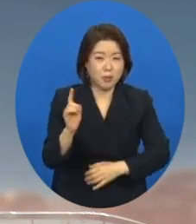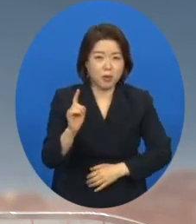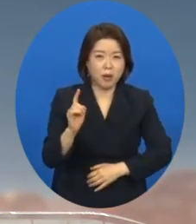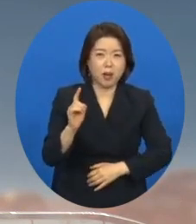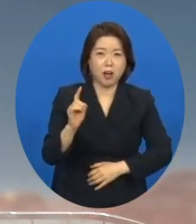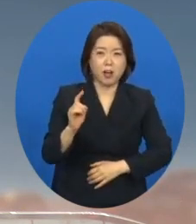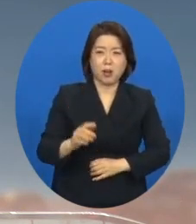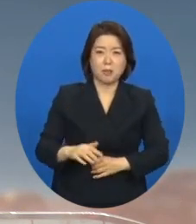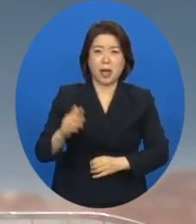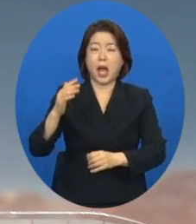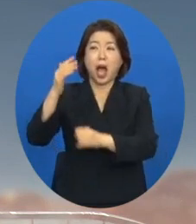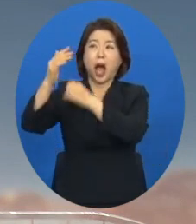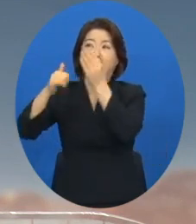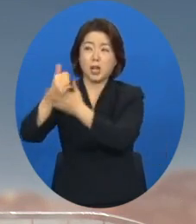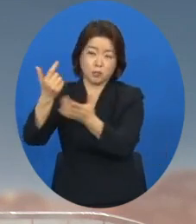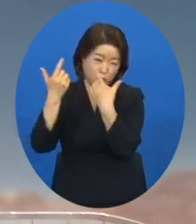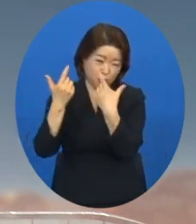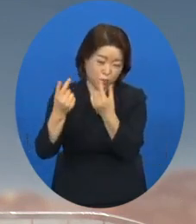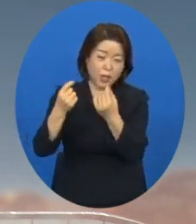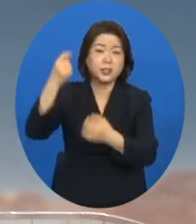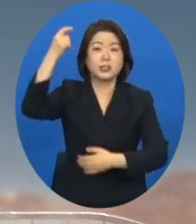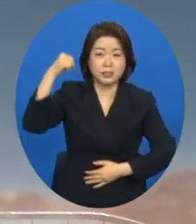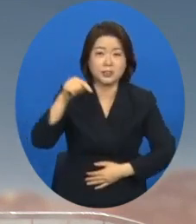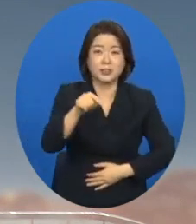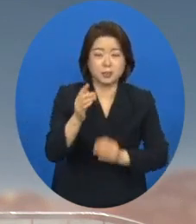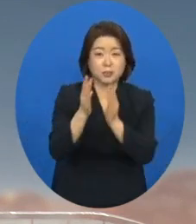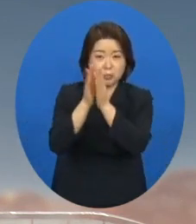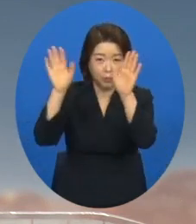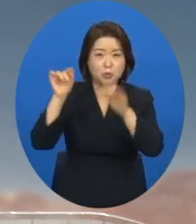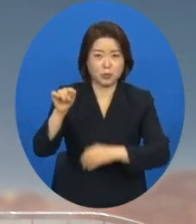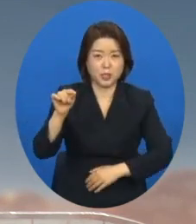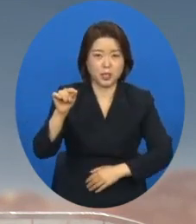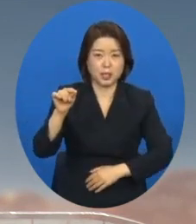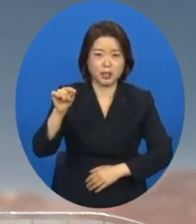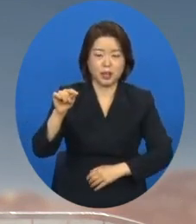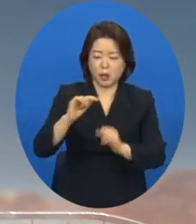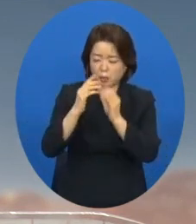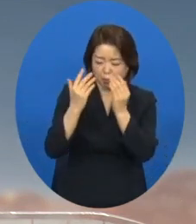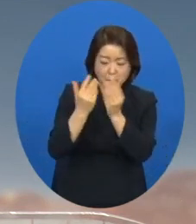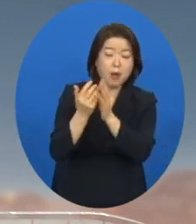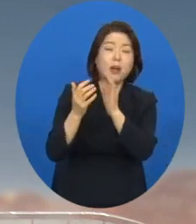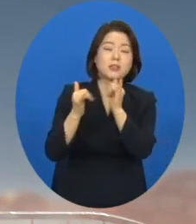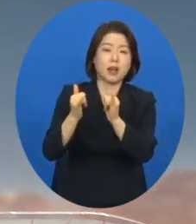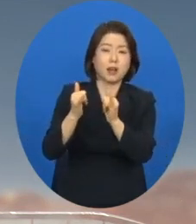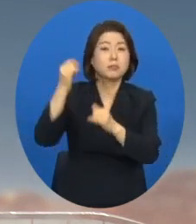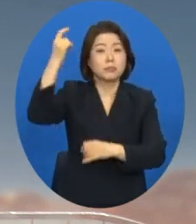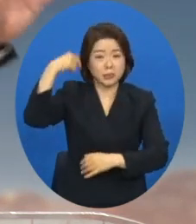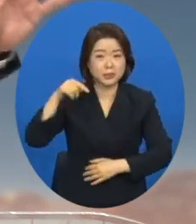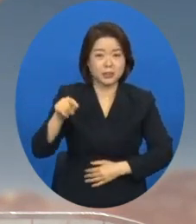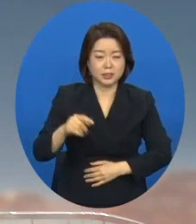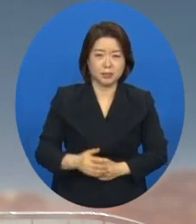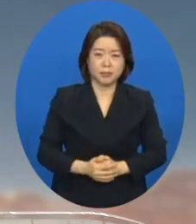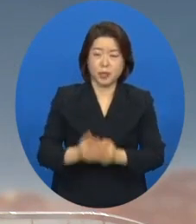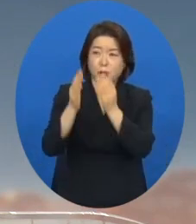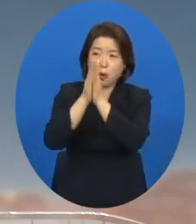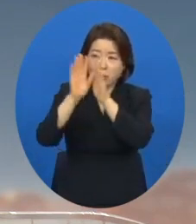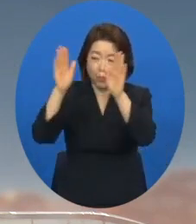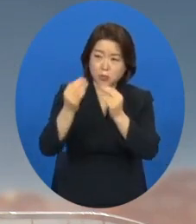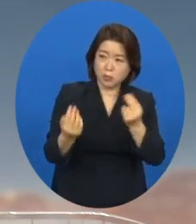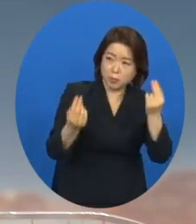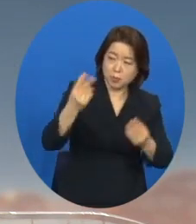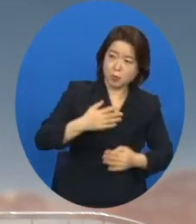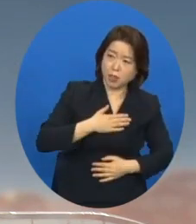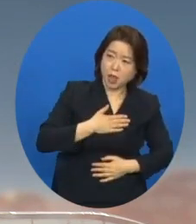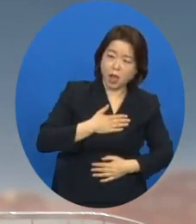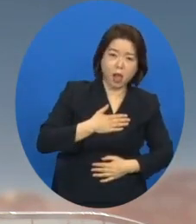거의 하나님 같은 분이었죠. 거의 완벽한 사람이었습니다. 그러니까 모세와 비교했을 때